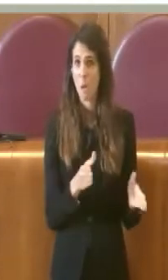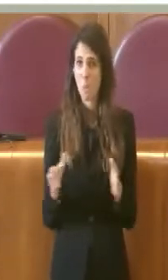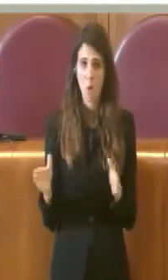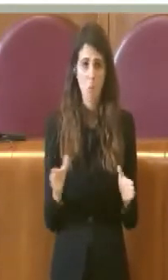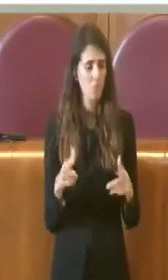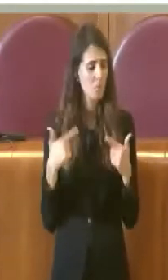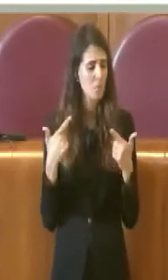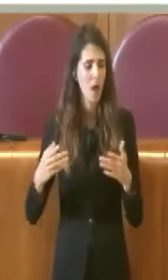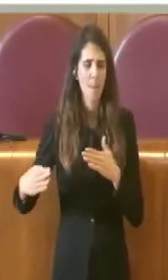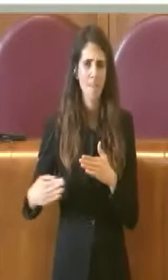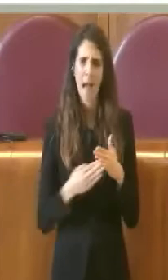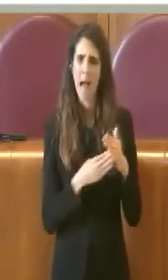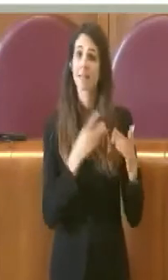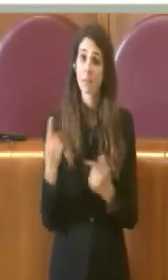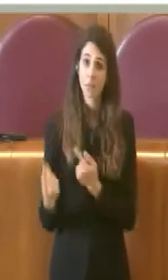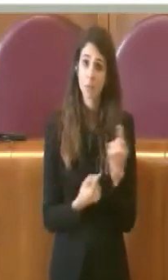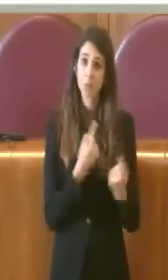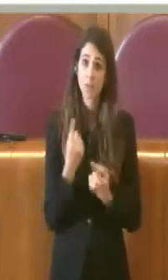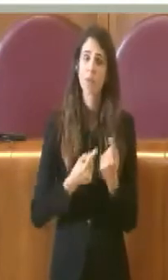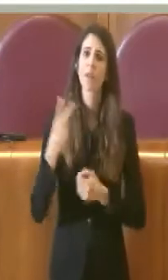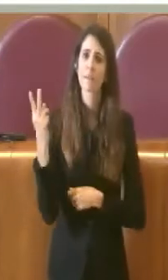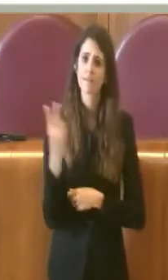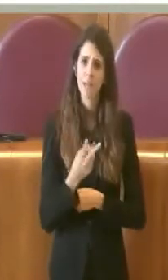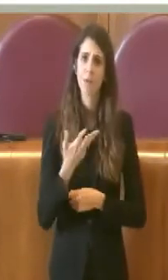massimo in una situazione in cui